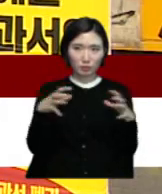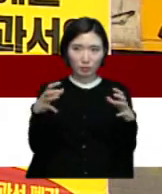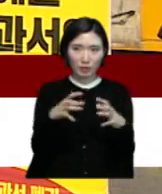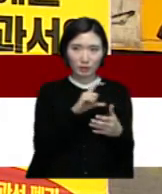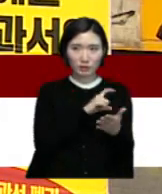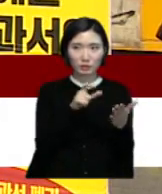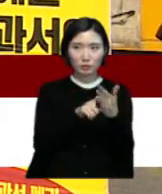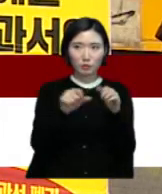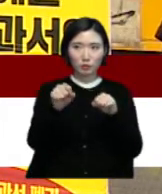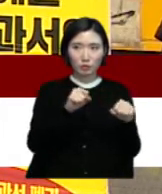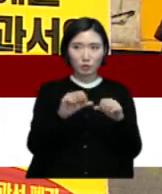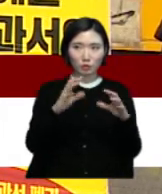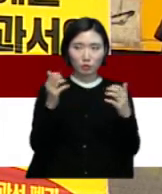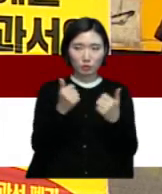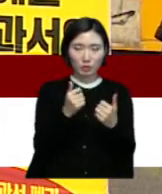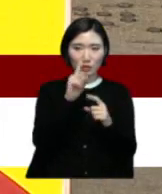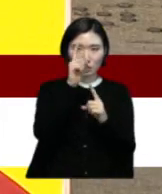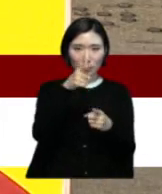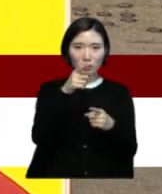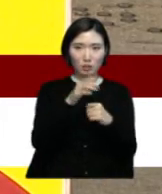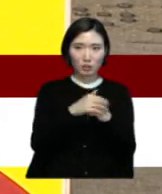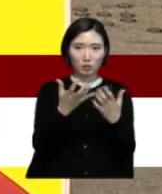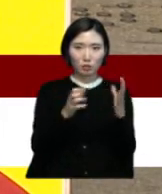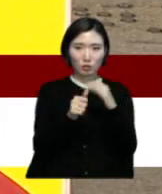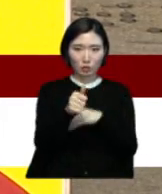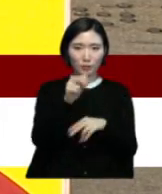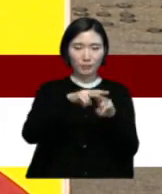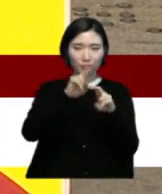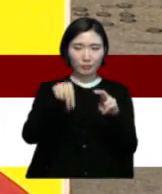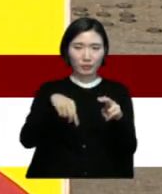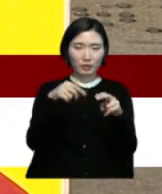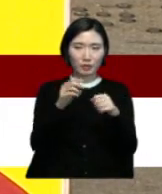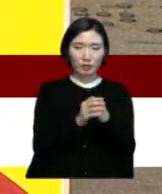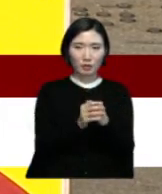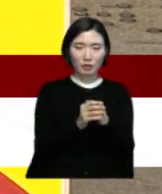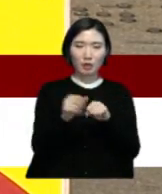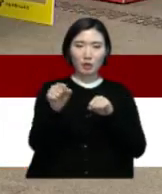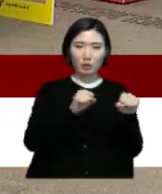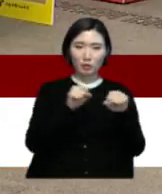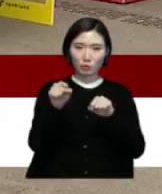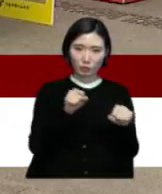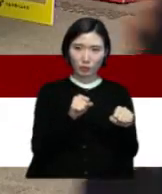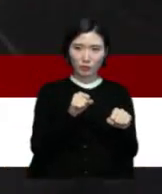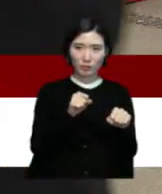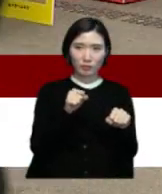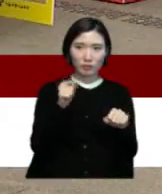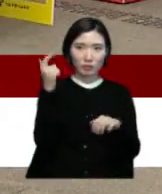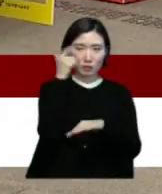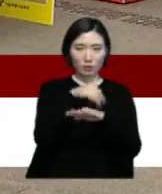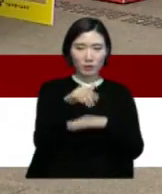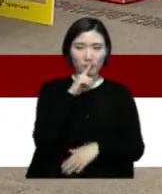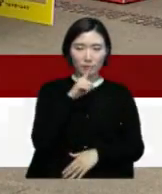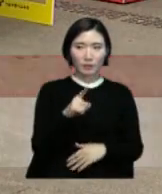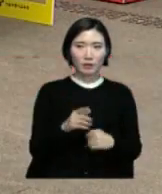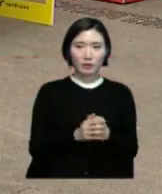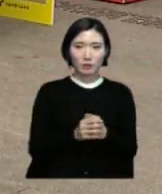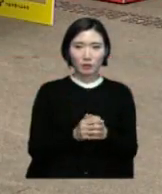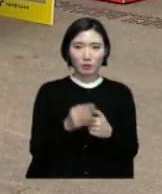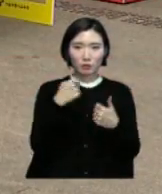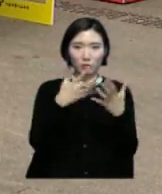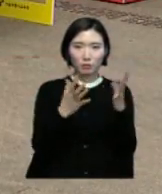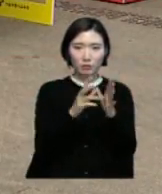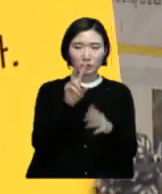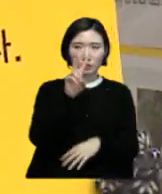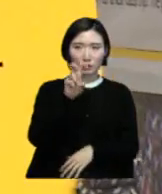서명운동 국회에 이준식 교육부 장관 해임 거니 등 비상 행동에 들어갈 계획이라고 밝혔습니다 한편 교육부는